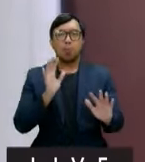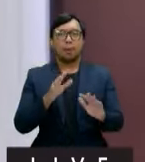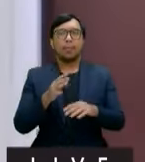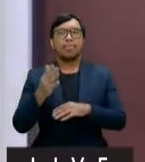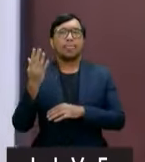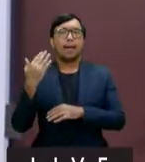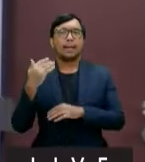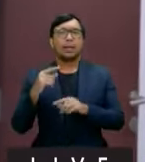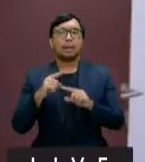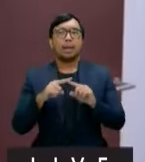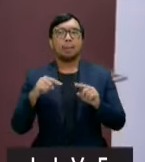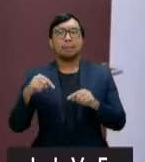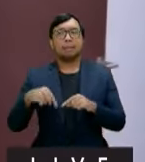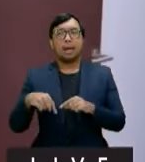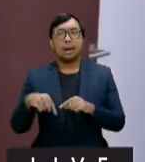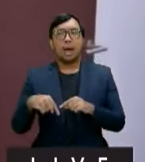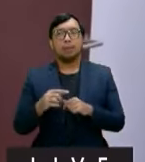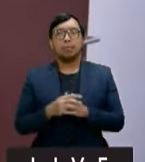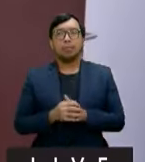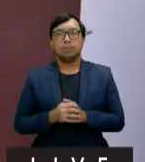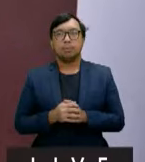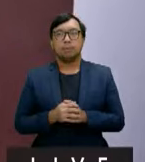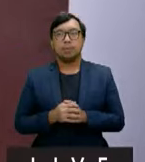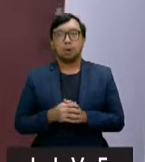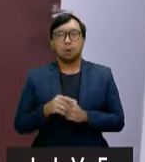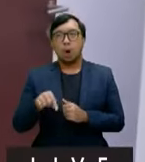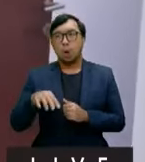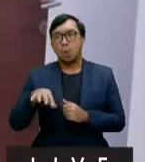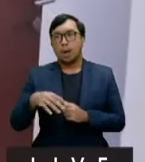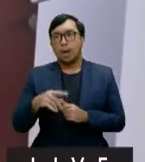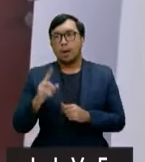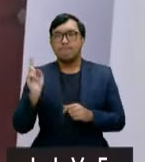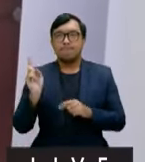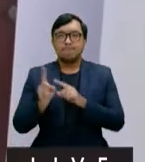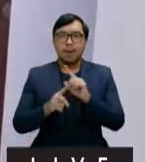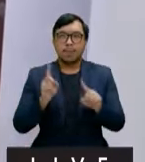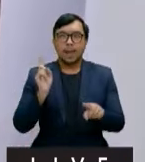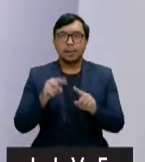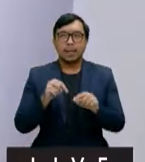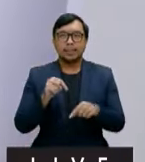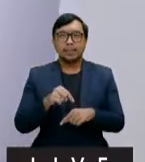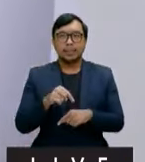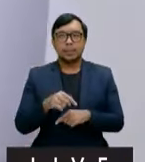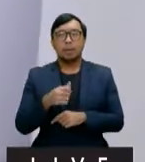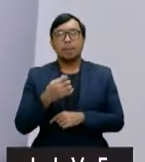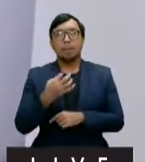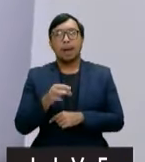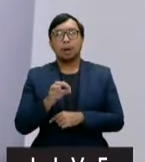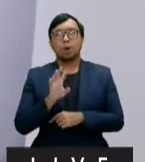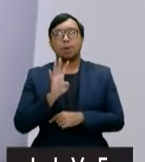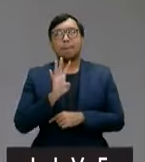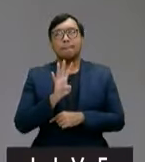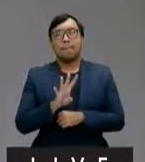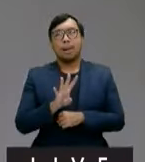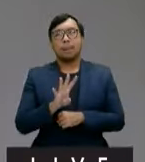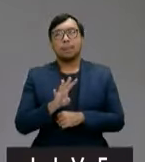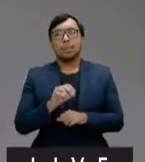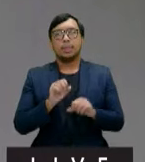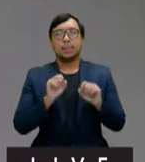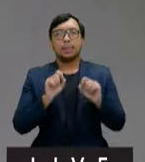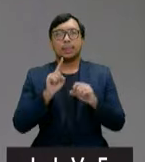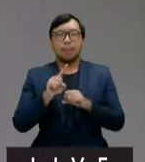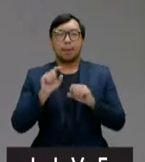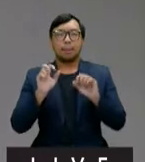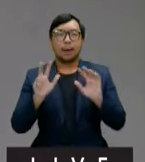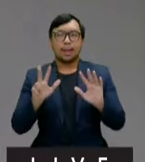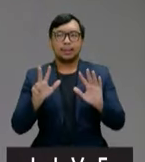jumlah masyarakat ataupun jumlah keluarga yang menghuni unit ini baru sekitar 418, dan ini pun juga masyarakat